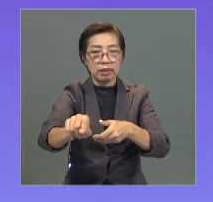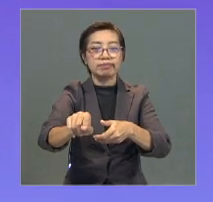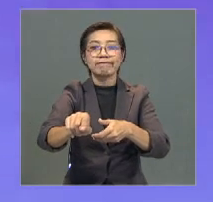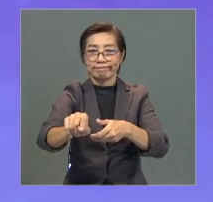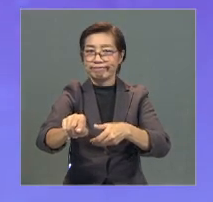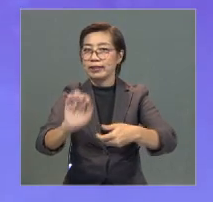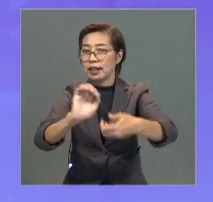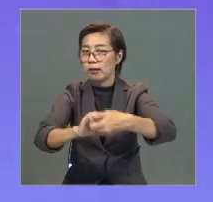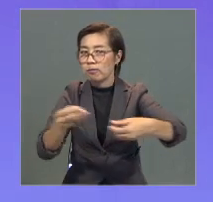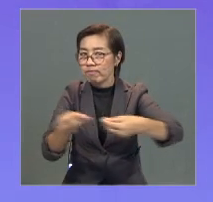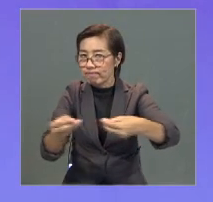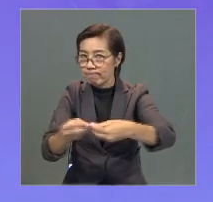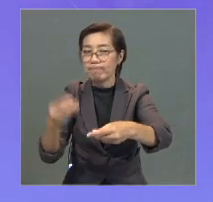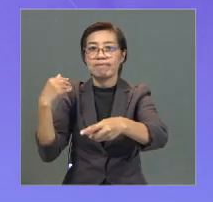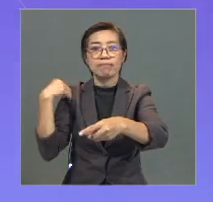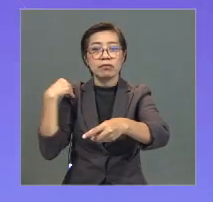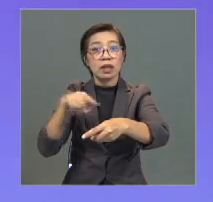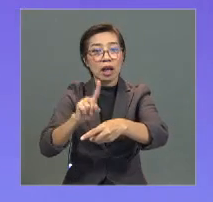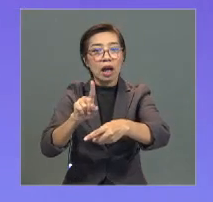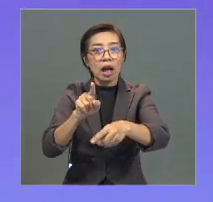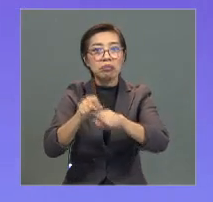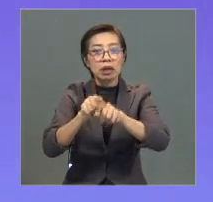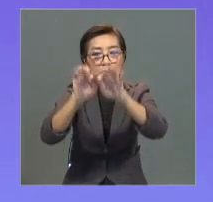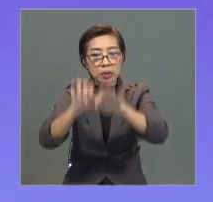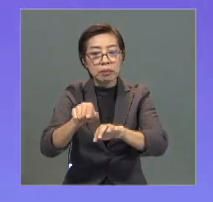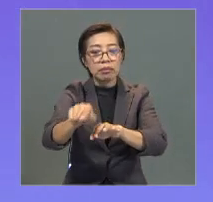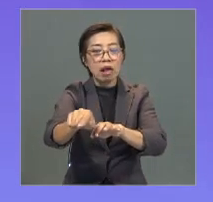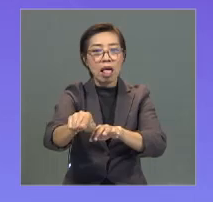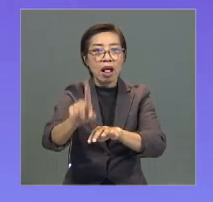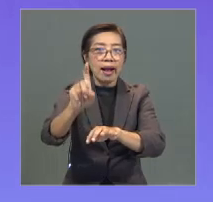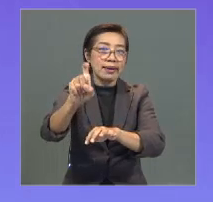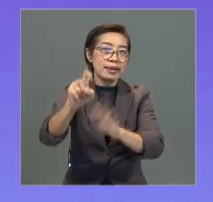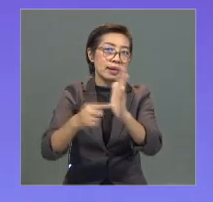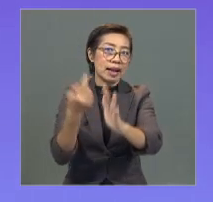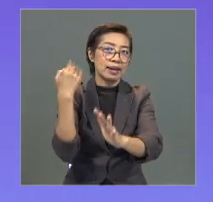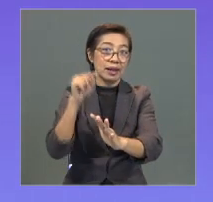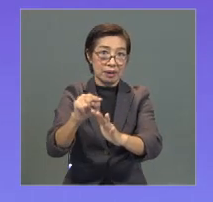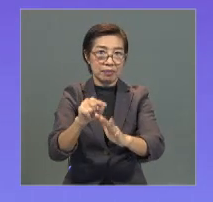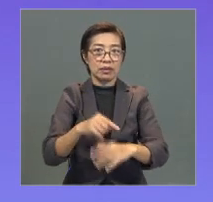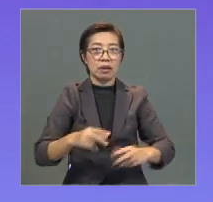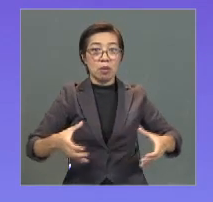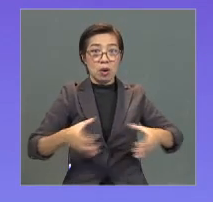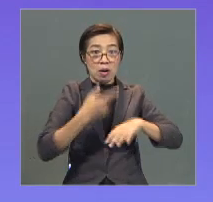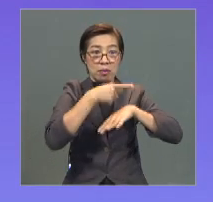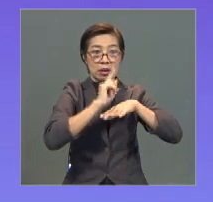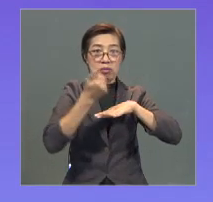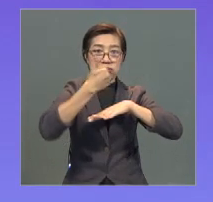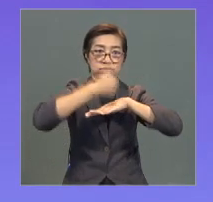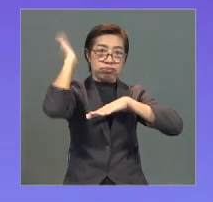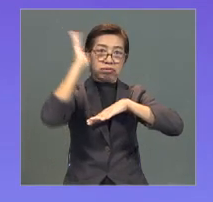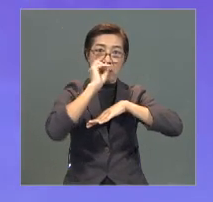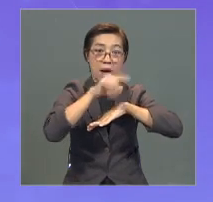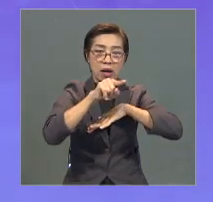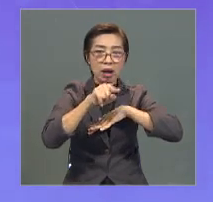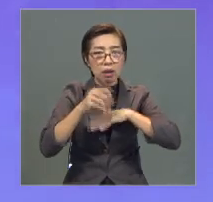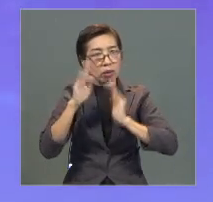ในลักษณะสมรู้ร่วมคิดทำให้สำนวนนั้นเสียไปตั้งแต่ต้นพอมีประโยคลักษณะนี้หลายคนก็ถามเขาตำรวจ